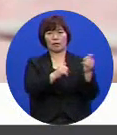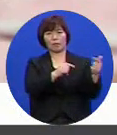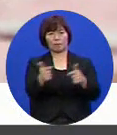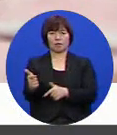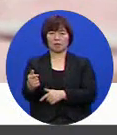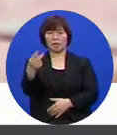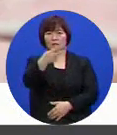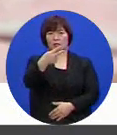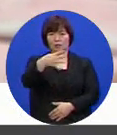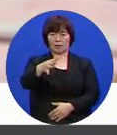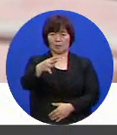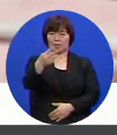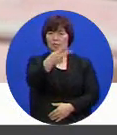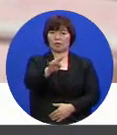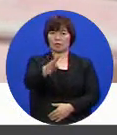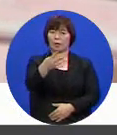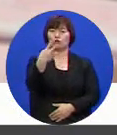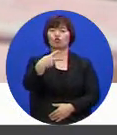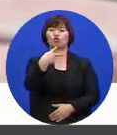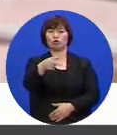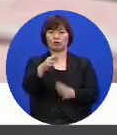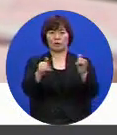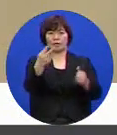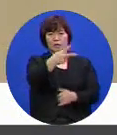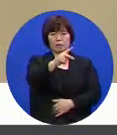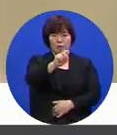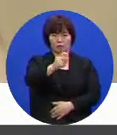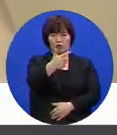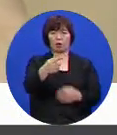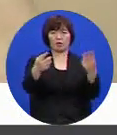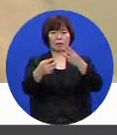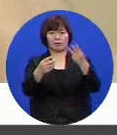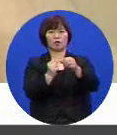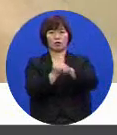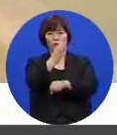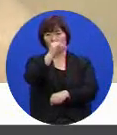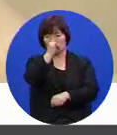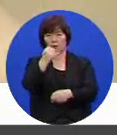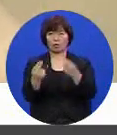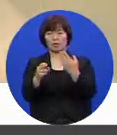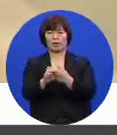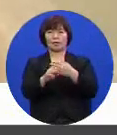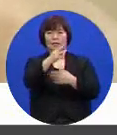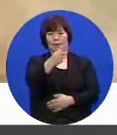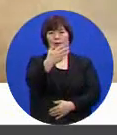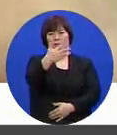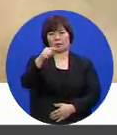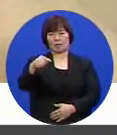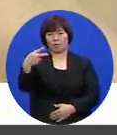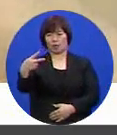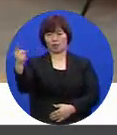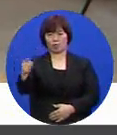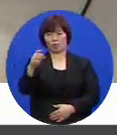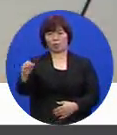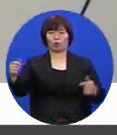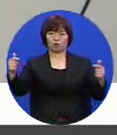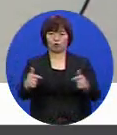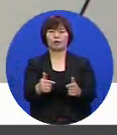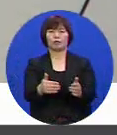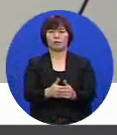환자는 2,402명으로 2016년 3,889명에 비해 38.2%나 줄었습니다.